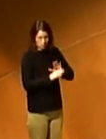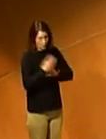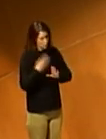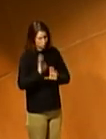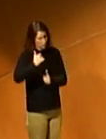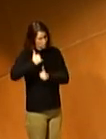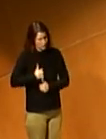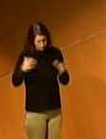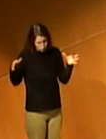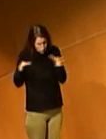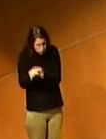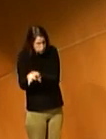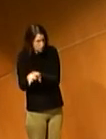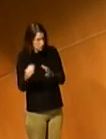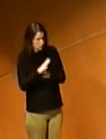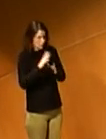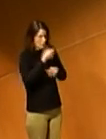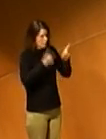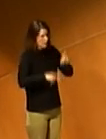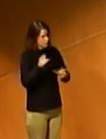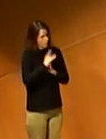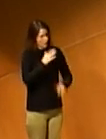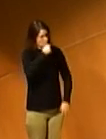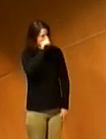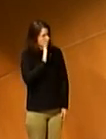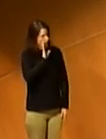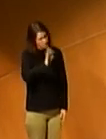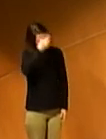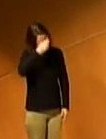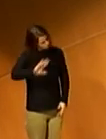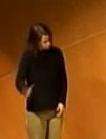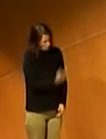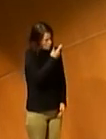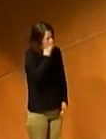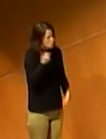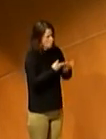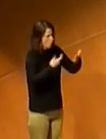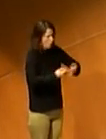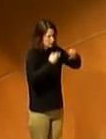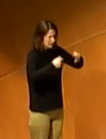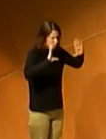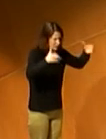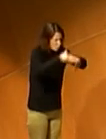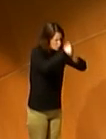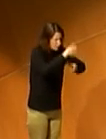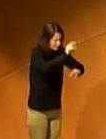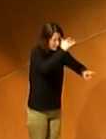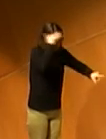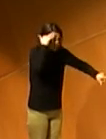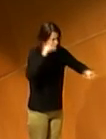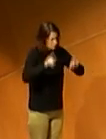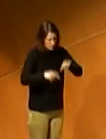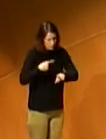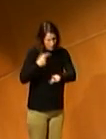retrouvent en milieu ordinaire dans des classes avec 30 élèves. C'est parfois bien trop compliqué pour eux. Le groupe n'est pas